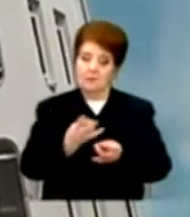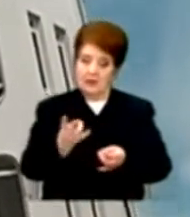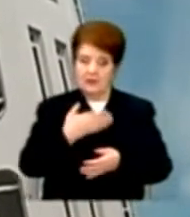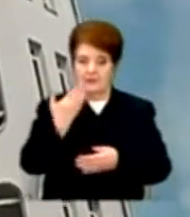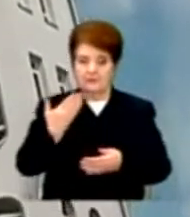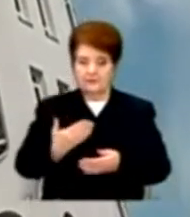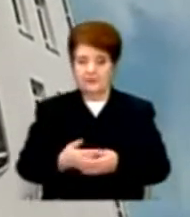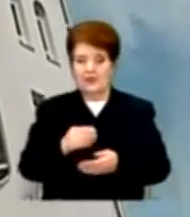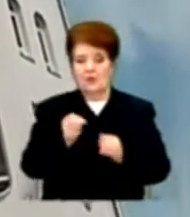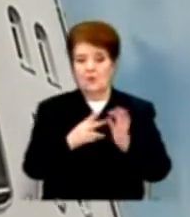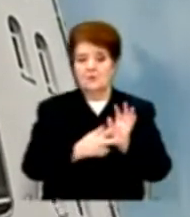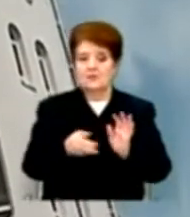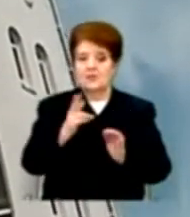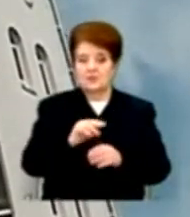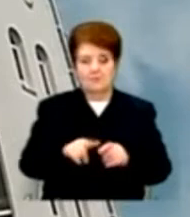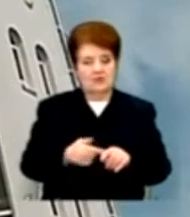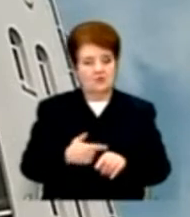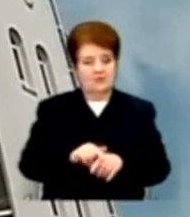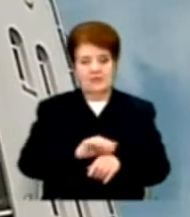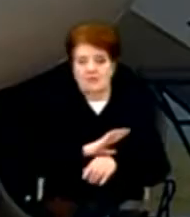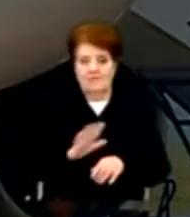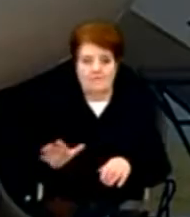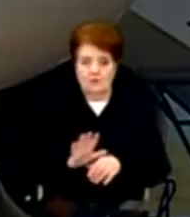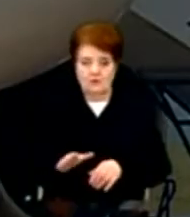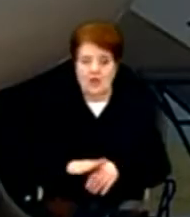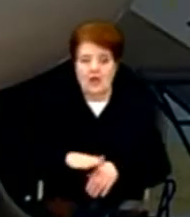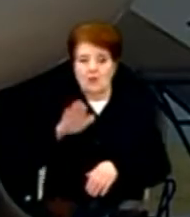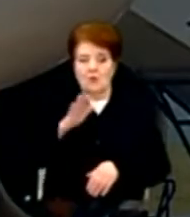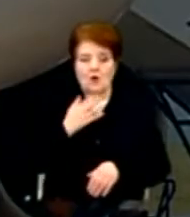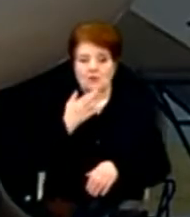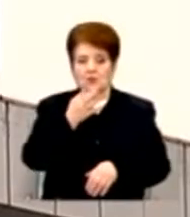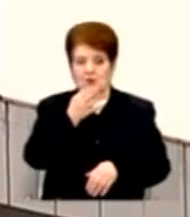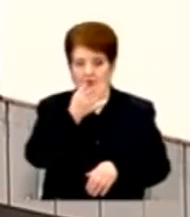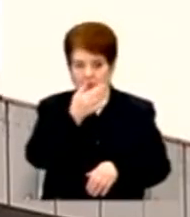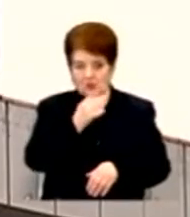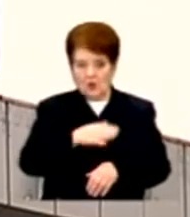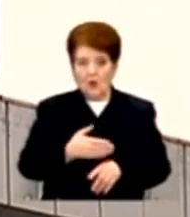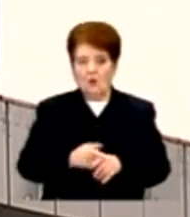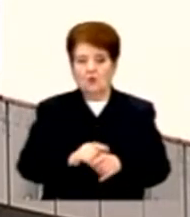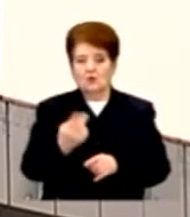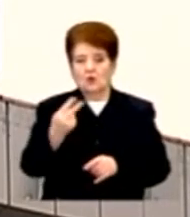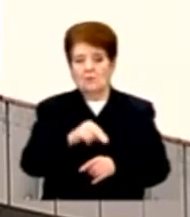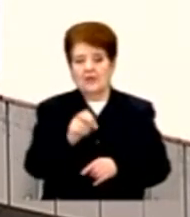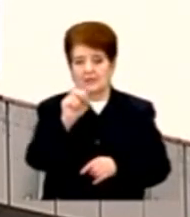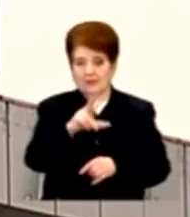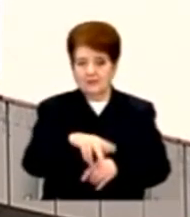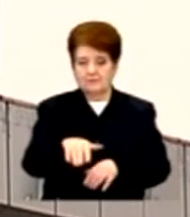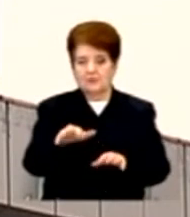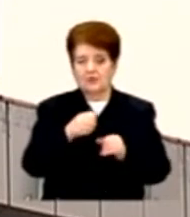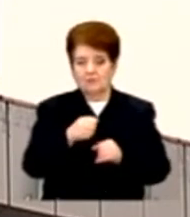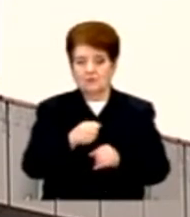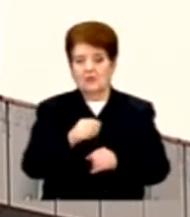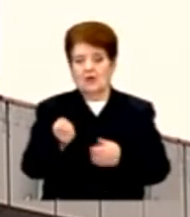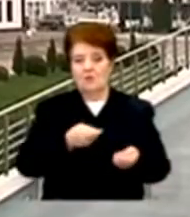pe 18 decembrie, dar acest lucru nu s-a întâmplat. Aeroportul Internațional Chișinău a fost concesionat în 2013, în ultima zi de